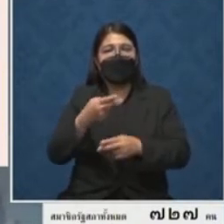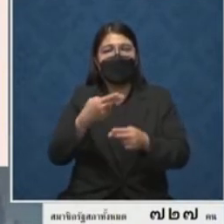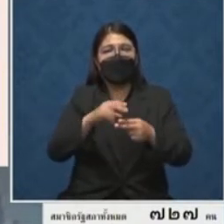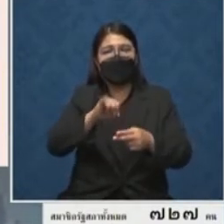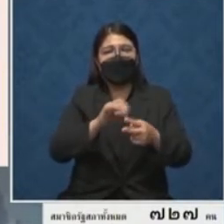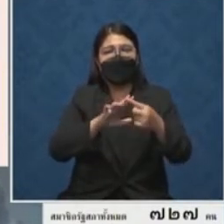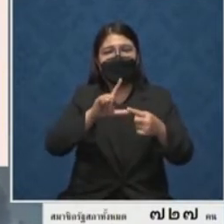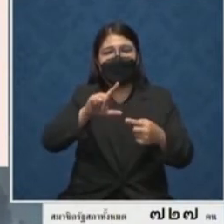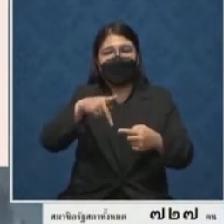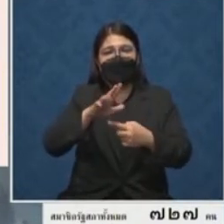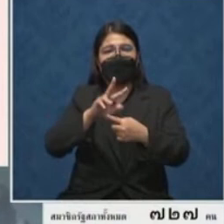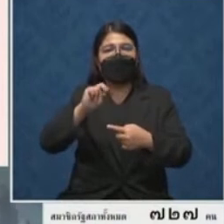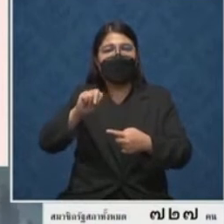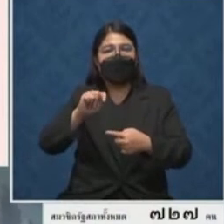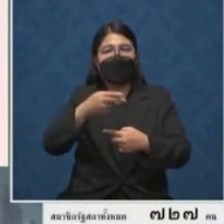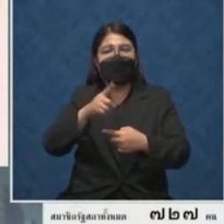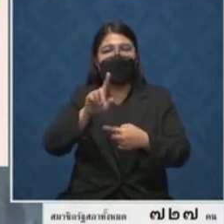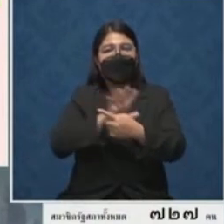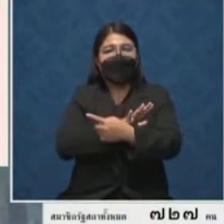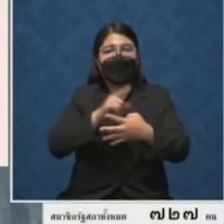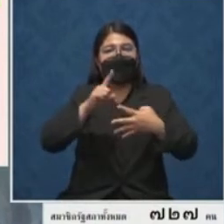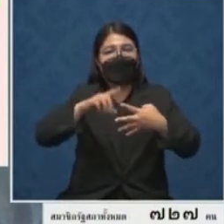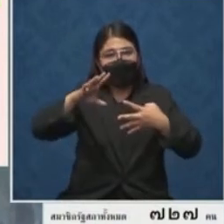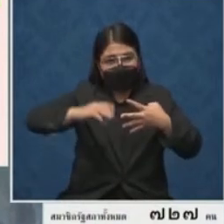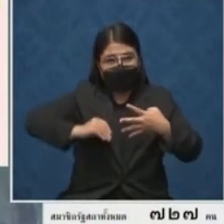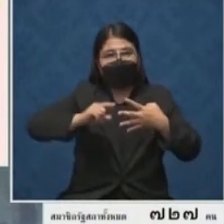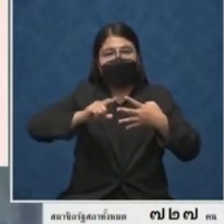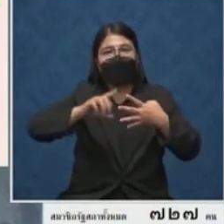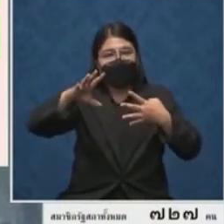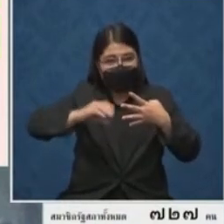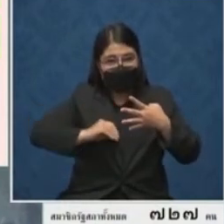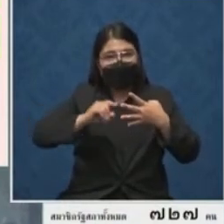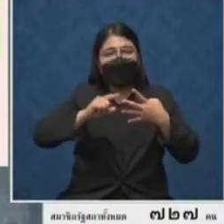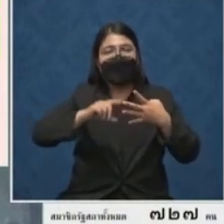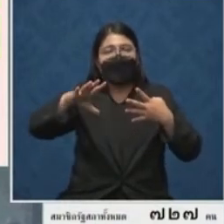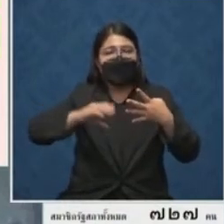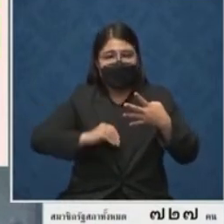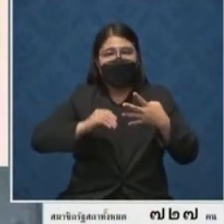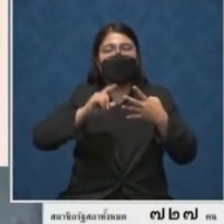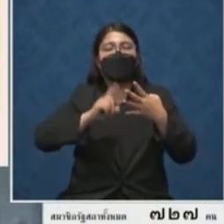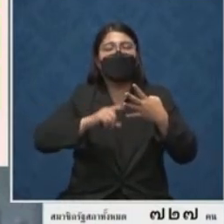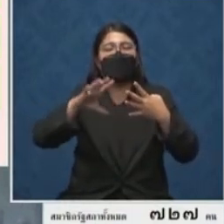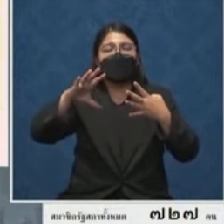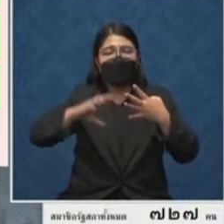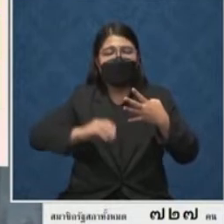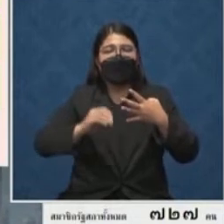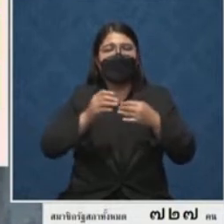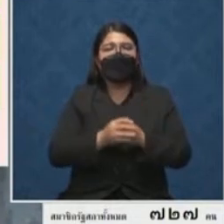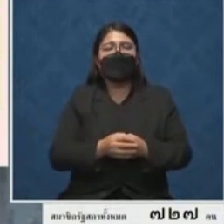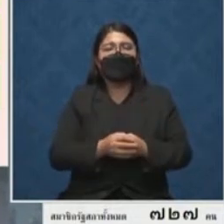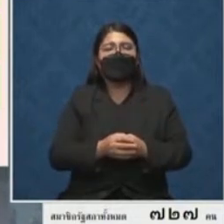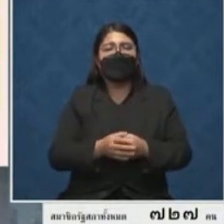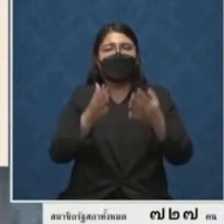ฒน ์1รับหลักการ2รับหลักการ3รับหลักการ4รับหลักการ